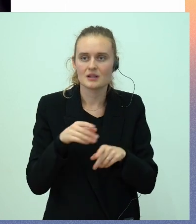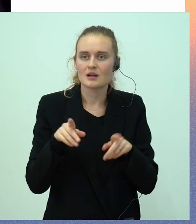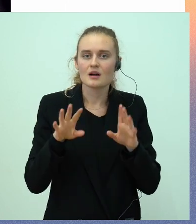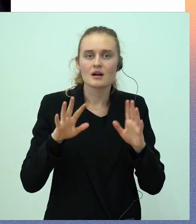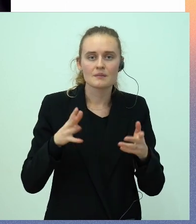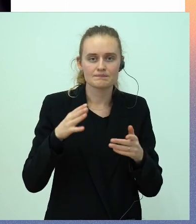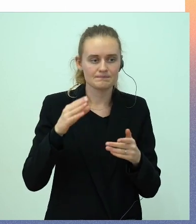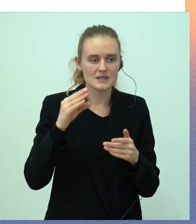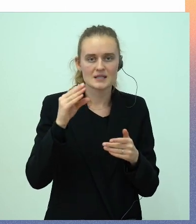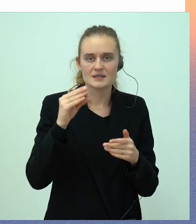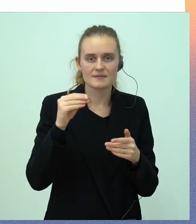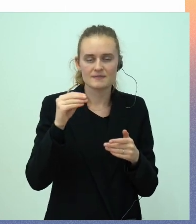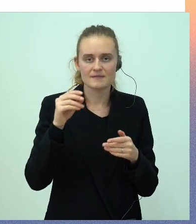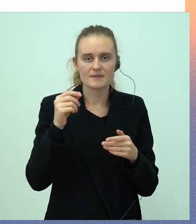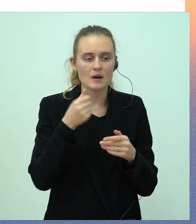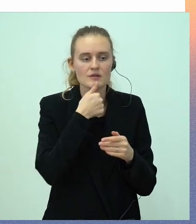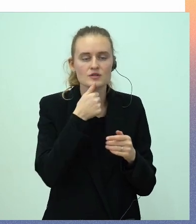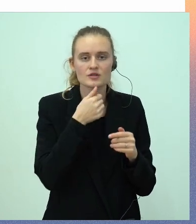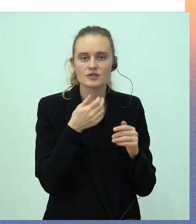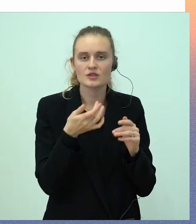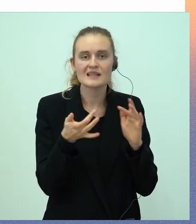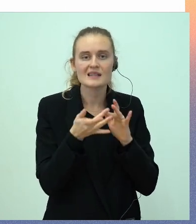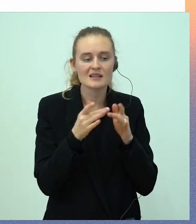kovoti su antisemitizmu internete.